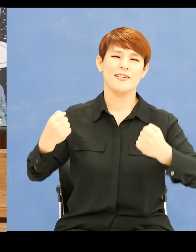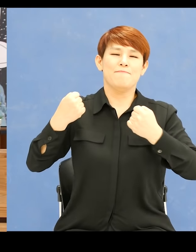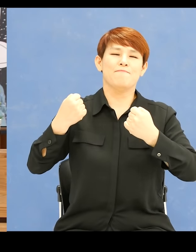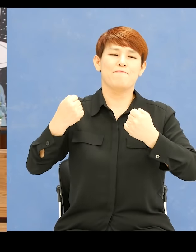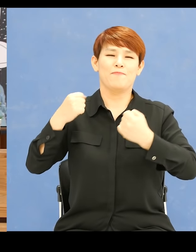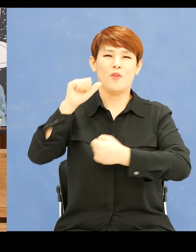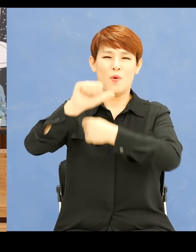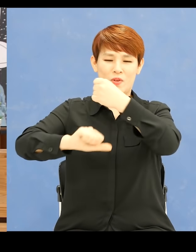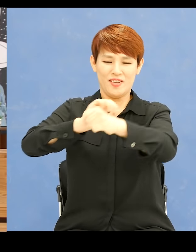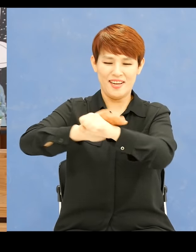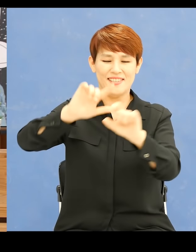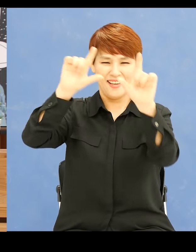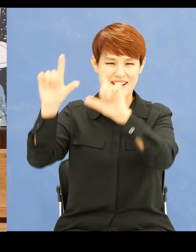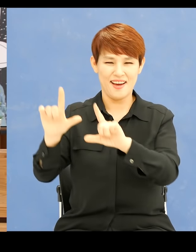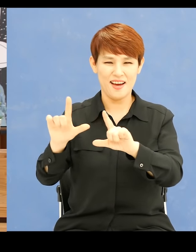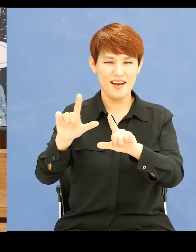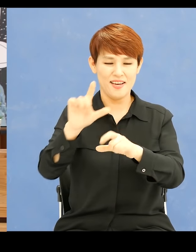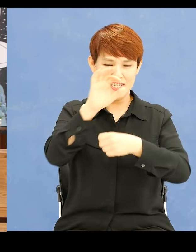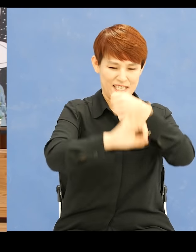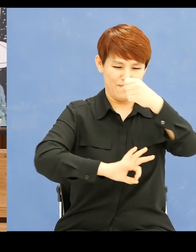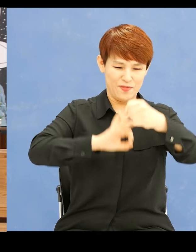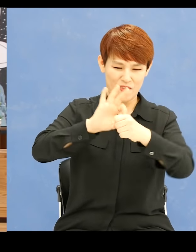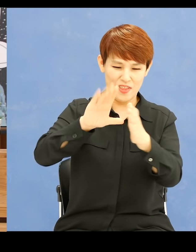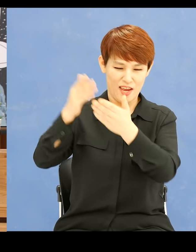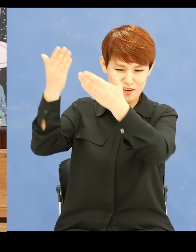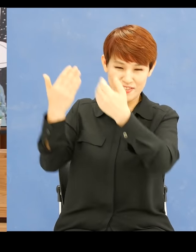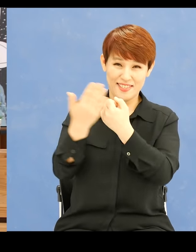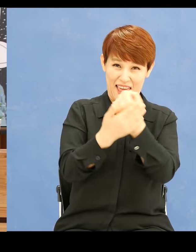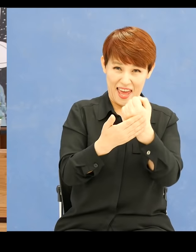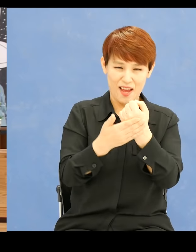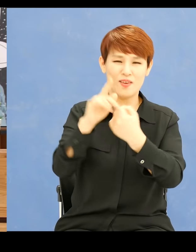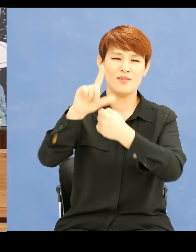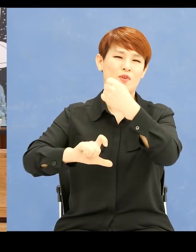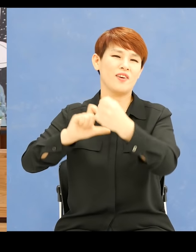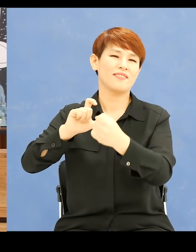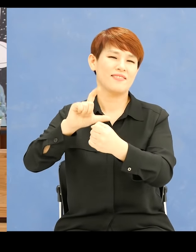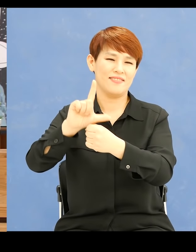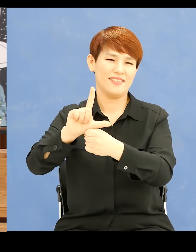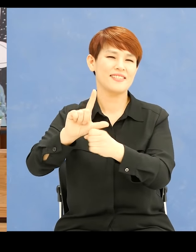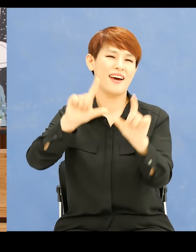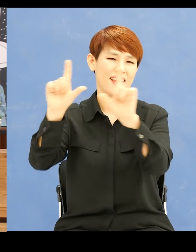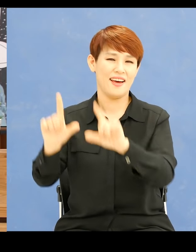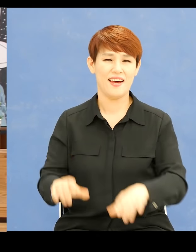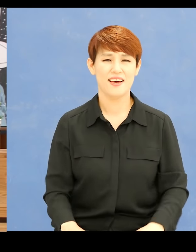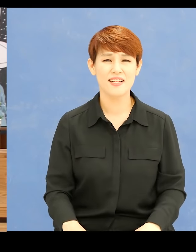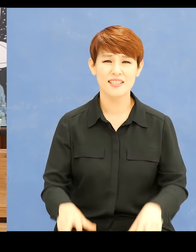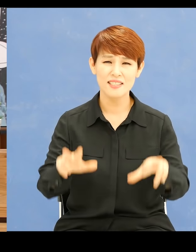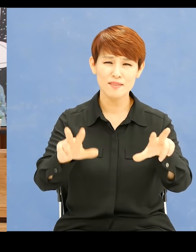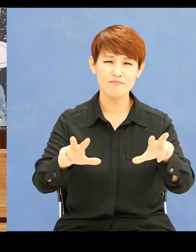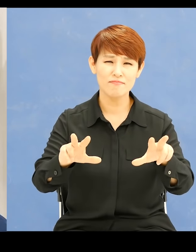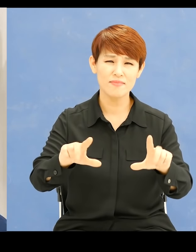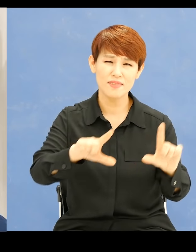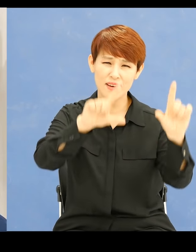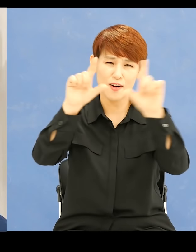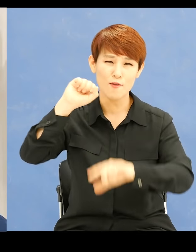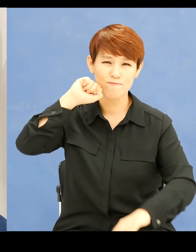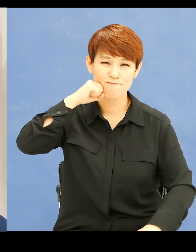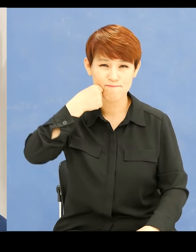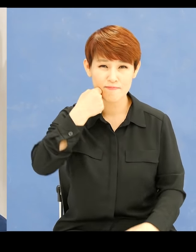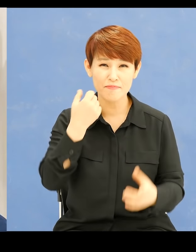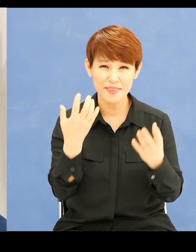명이냐 항상 이 숫자에 우리가 늘 상처받고 그렇죠. 실망하고 막 흔들리곤 하는데 저는 이 숫자에 우리가 노예가 되지 않았으면